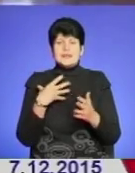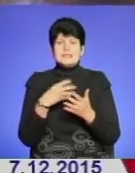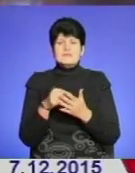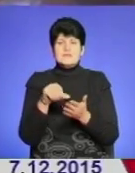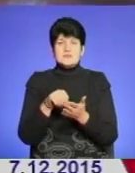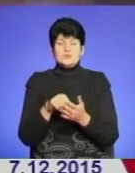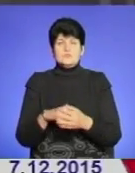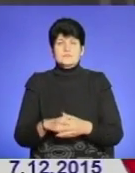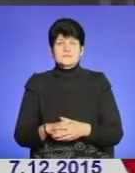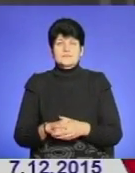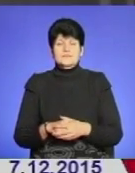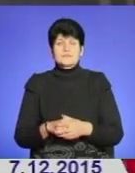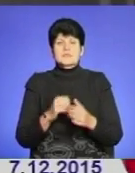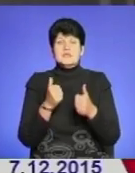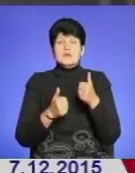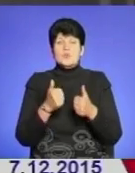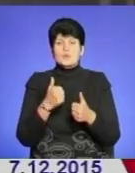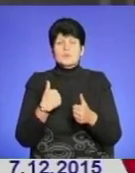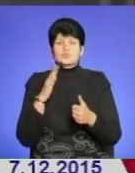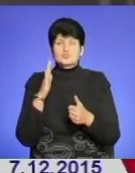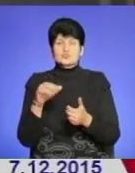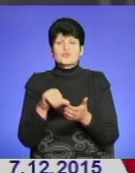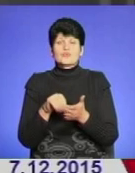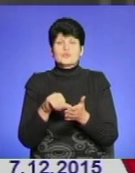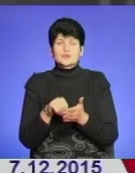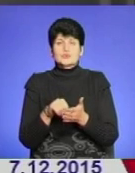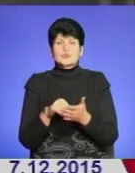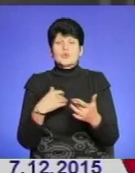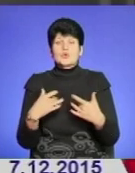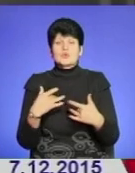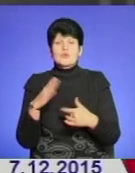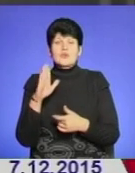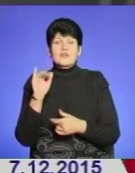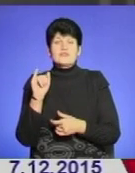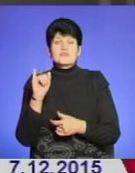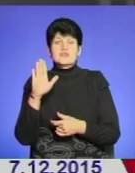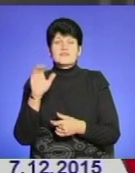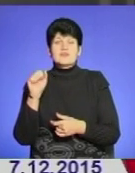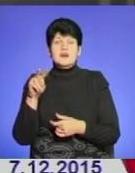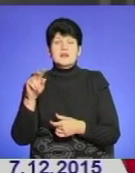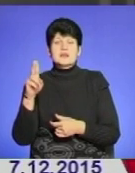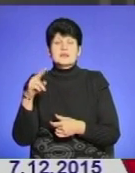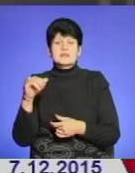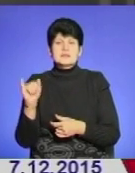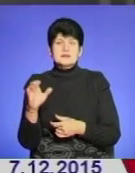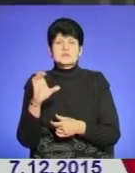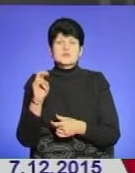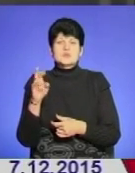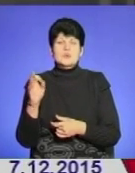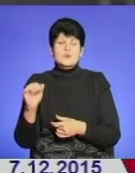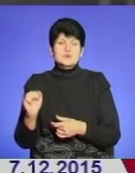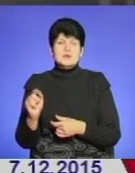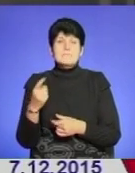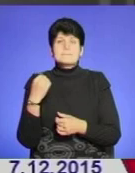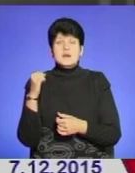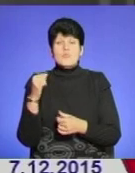виступ. На конкурсі я буду виконувала концерт Вівальді і канцонета Сокольського. Перемоги